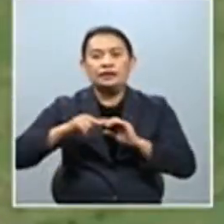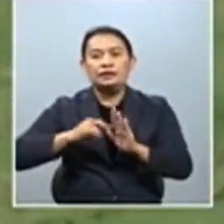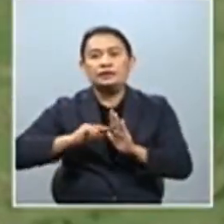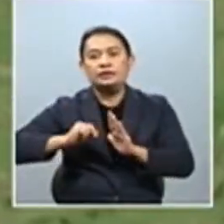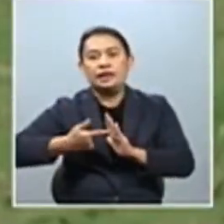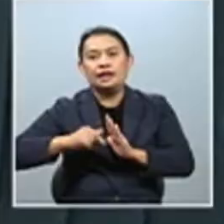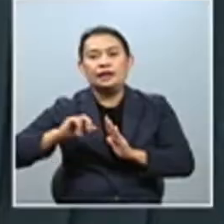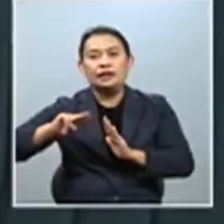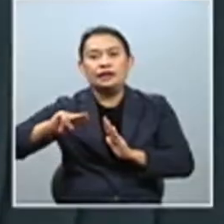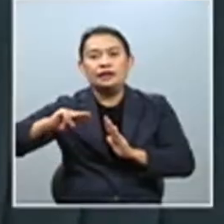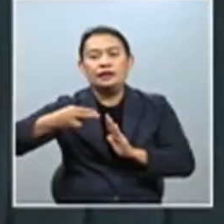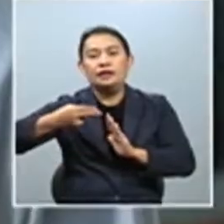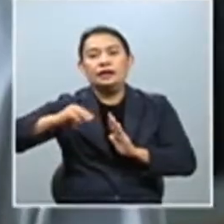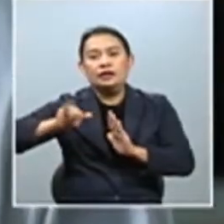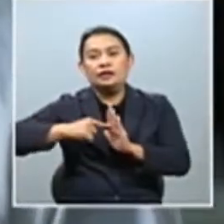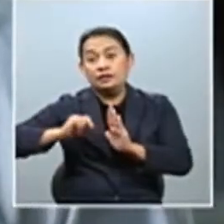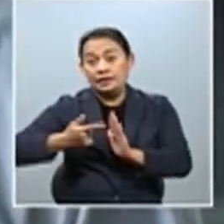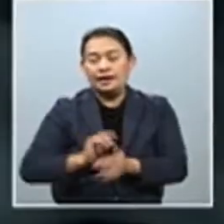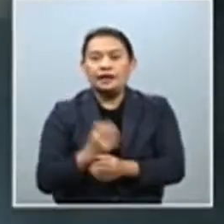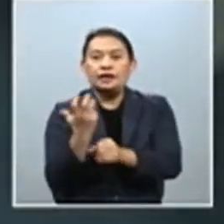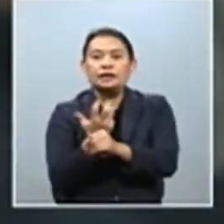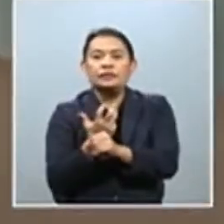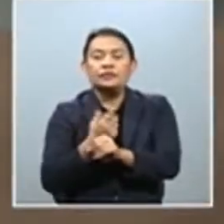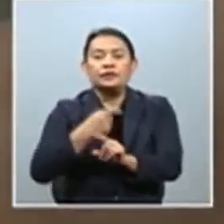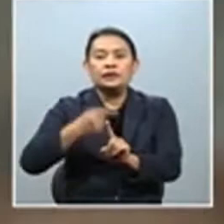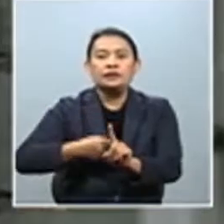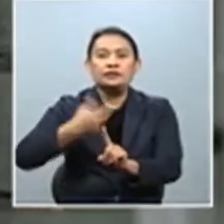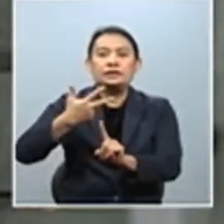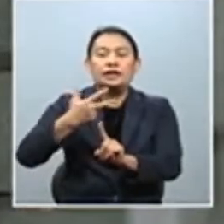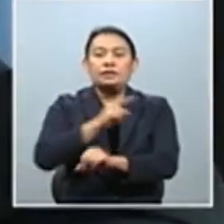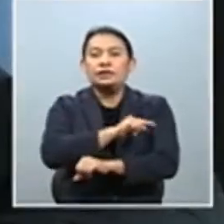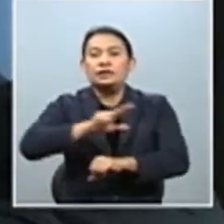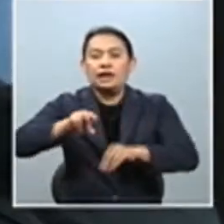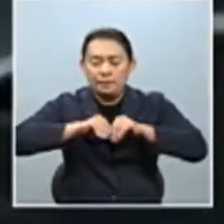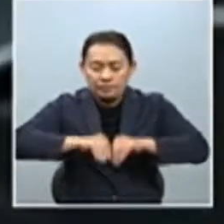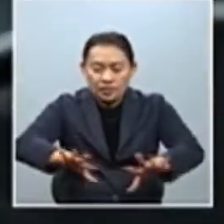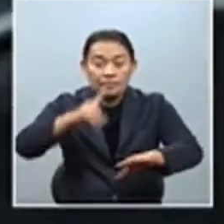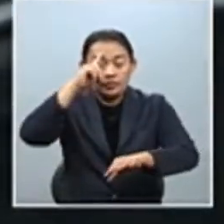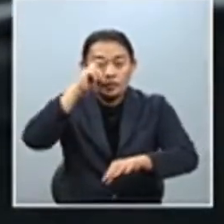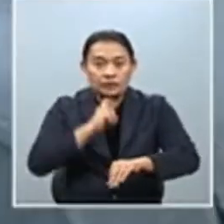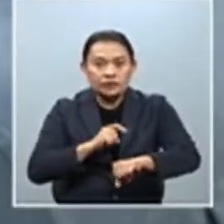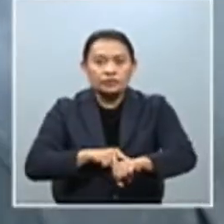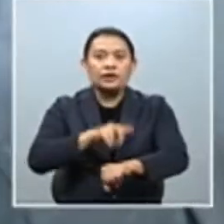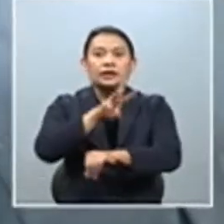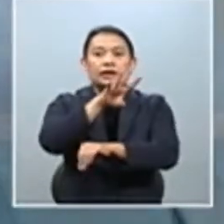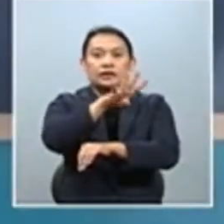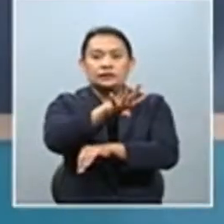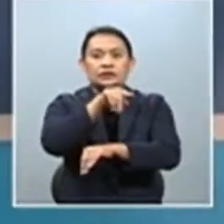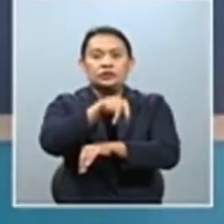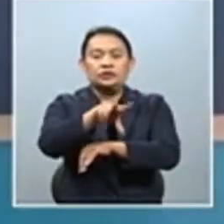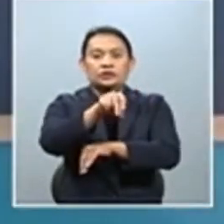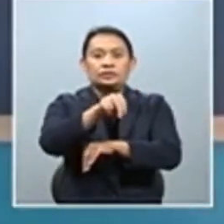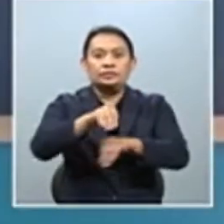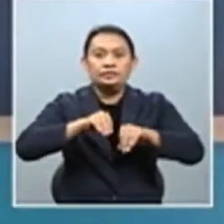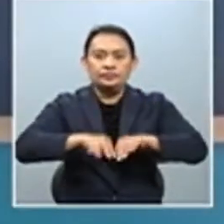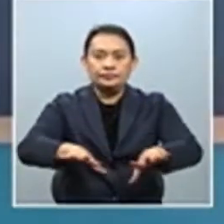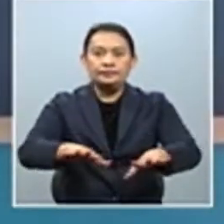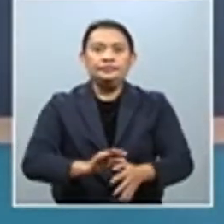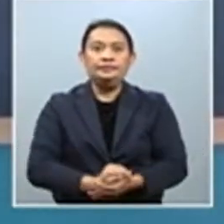ซ่วงออกอากาศให้ชมกันในวันที่3มีนาคมนี้ทุกวันเสาร์อาทิตย์เวลา 16:30 นค่ะ